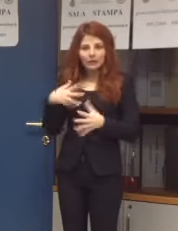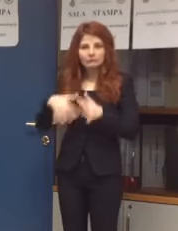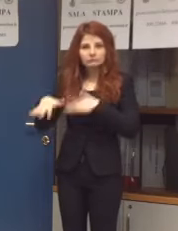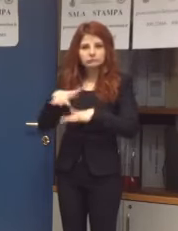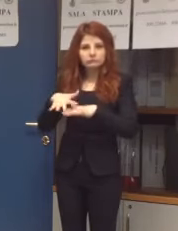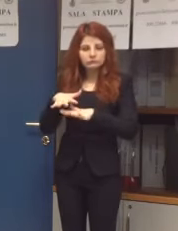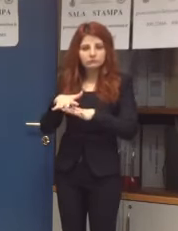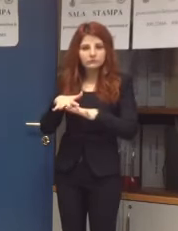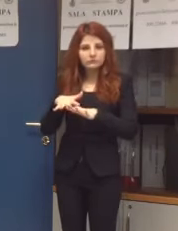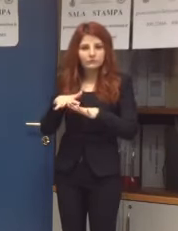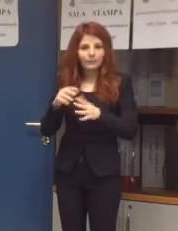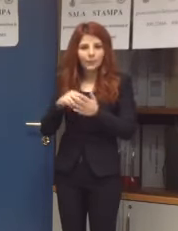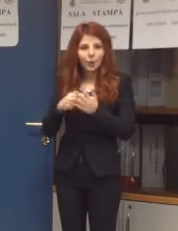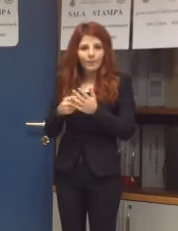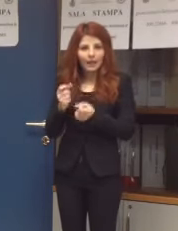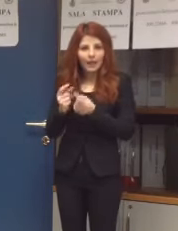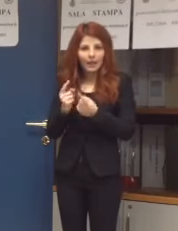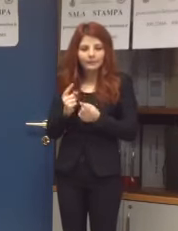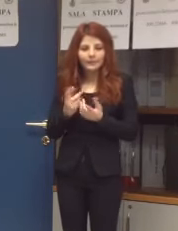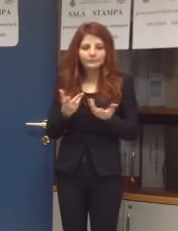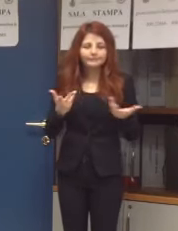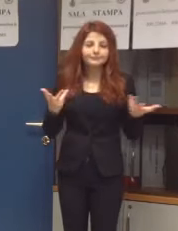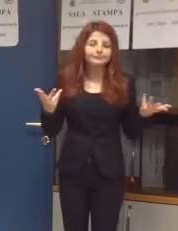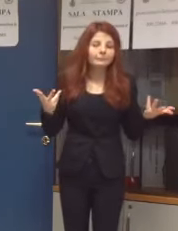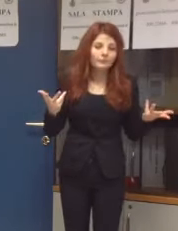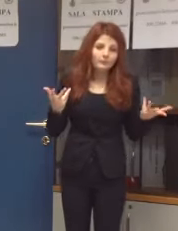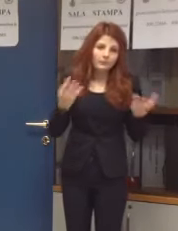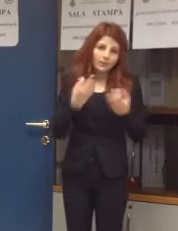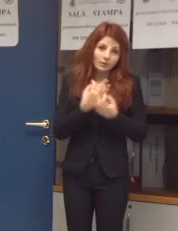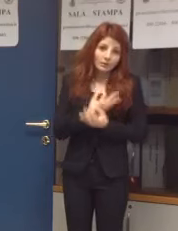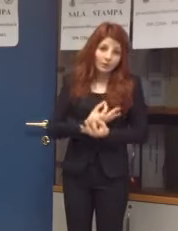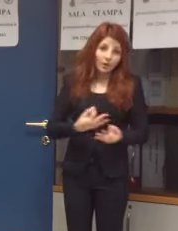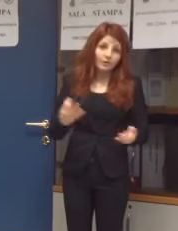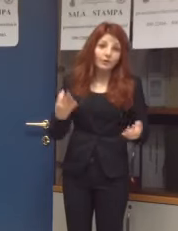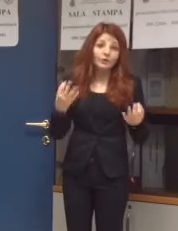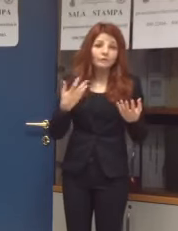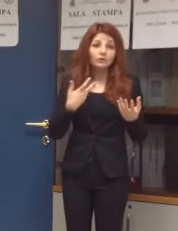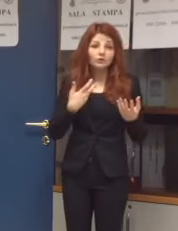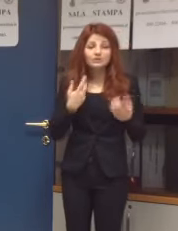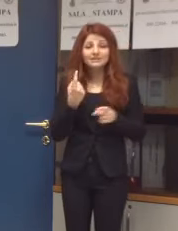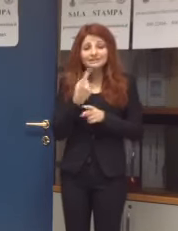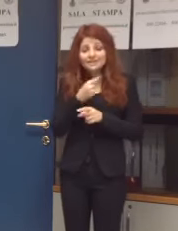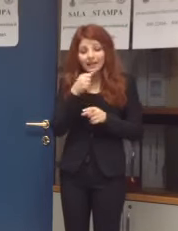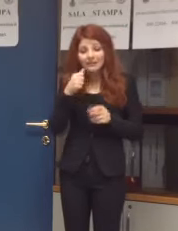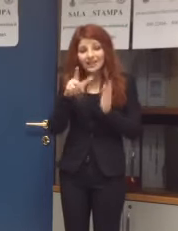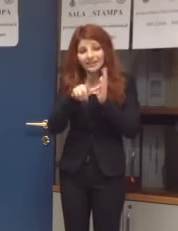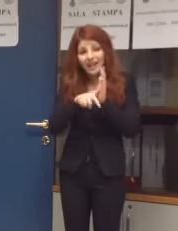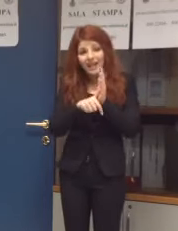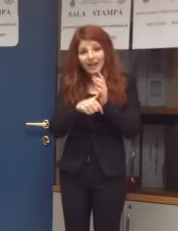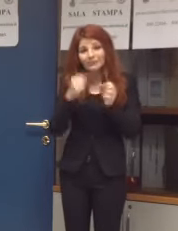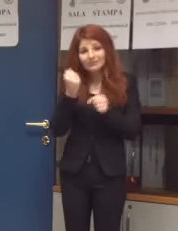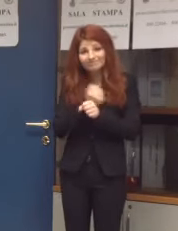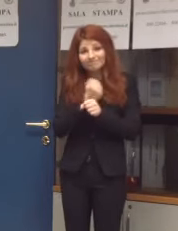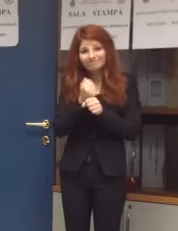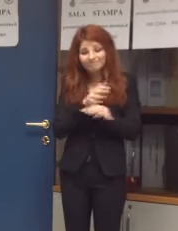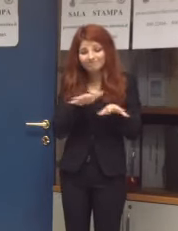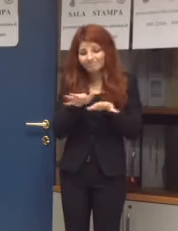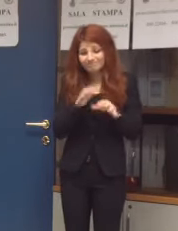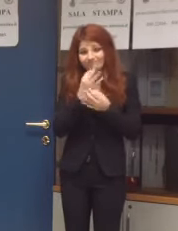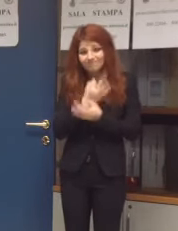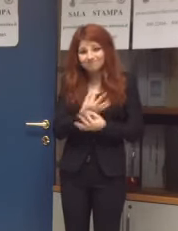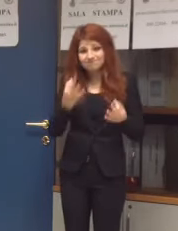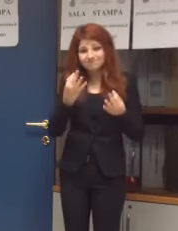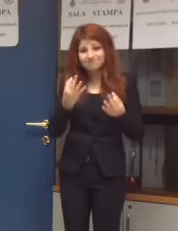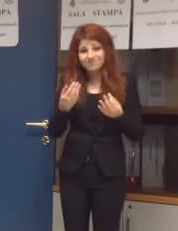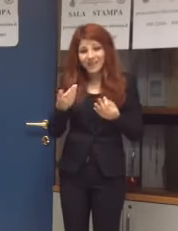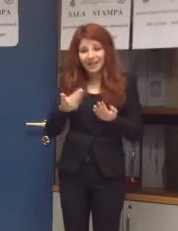chiedevano l'annullamento, è chiaro che ci vogliono anche i collegamenti da porre in essere e dei tempi d'attesa purtroppo ci sono stati, anche perché nel